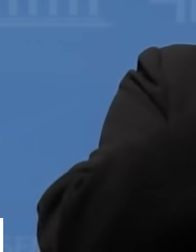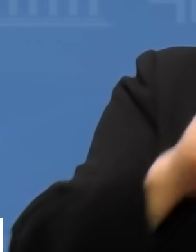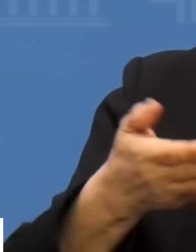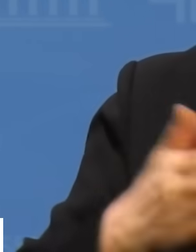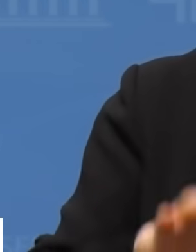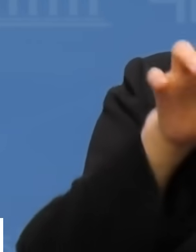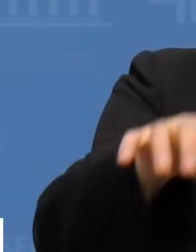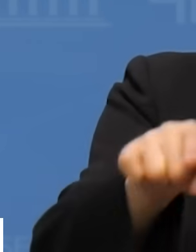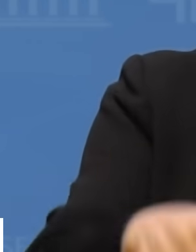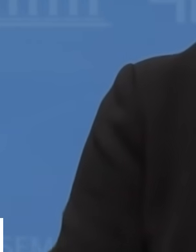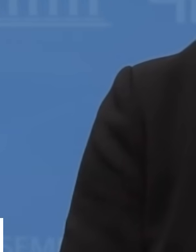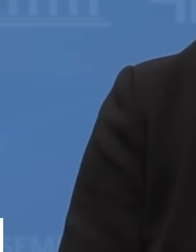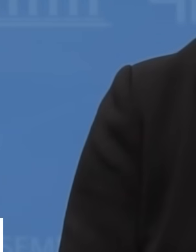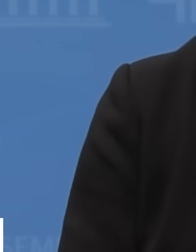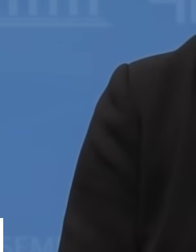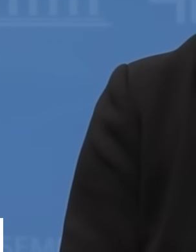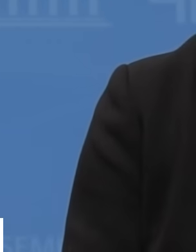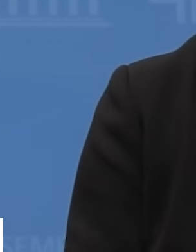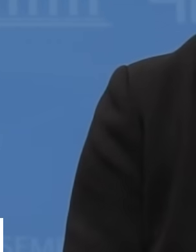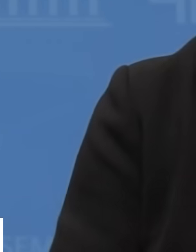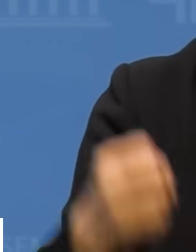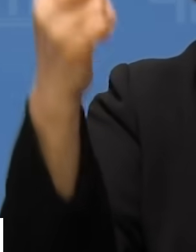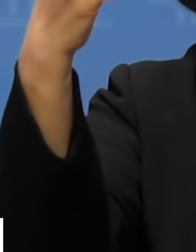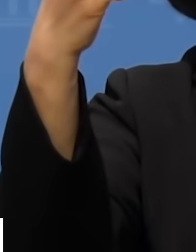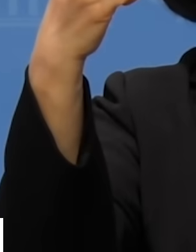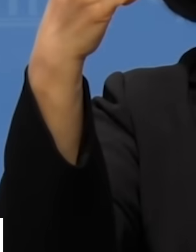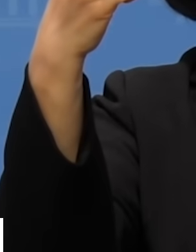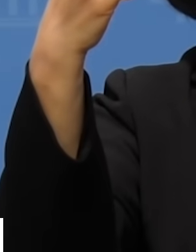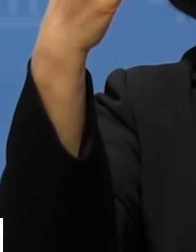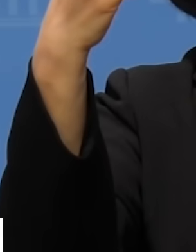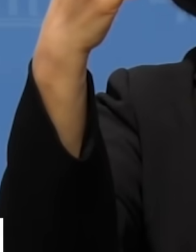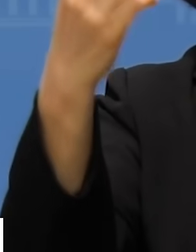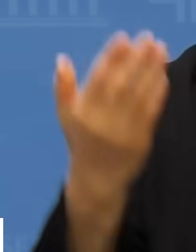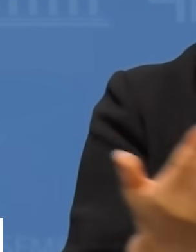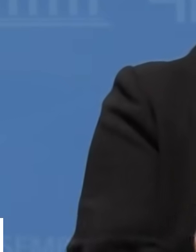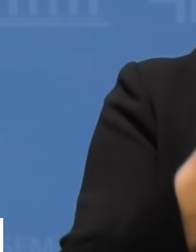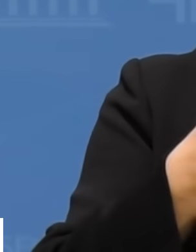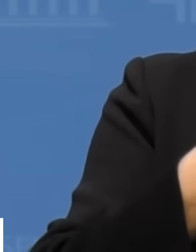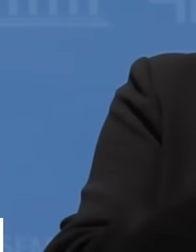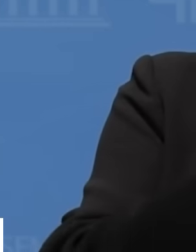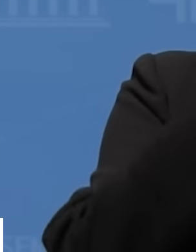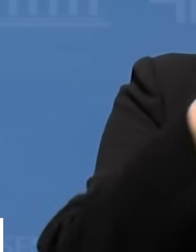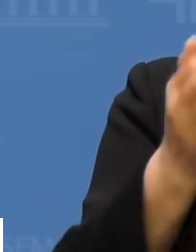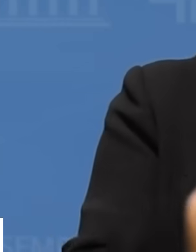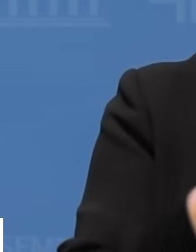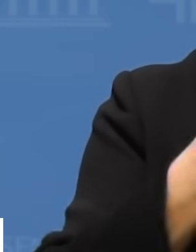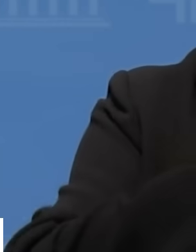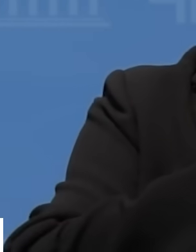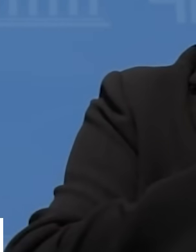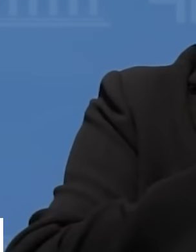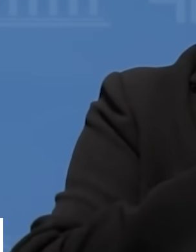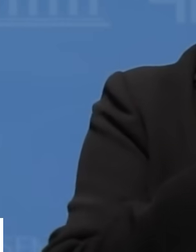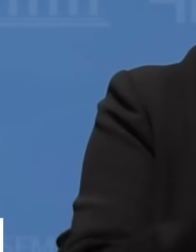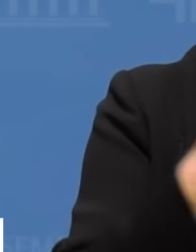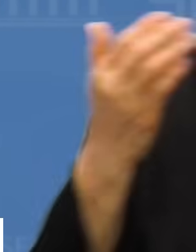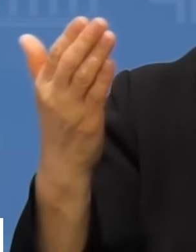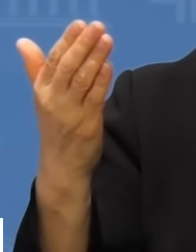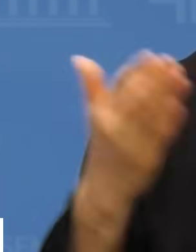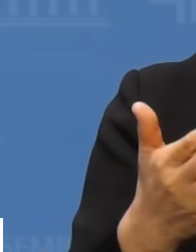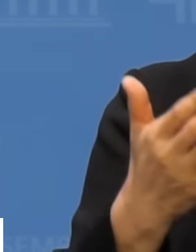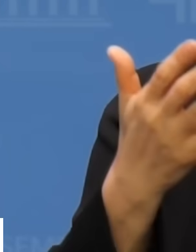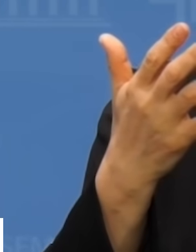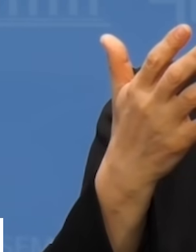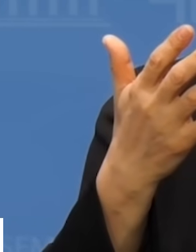고향이기 때문입니다. 또한 상대적으로 발전이 더딘 만큼 제가 해야 할 일도